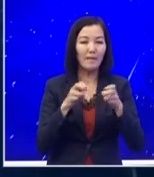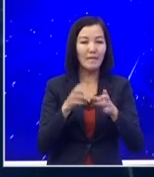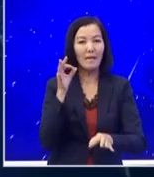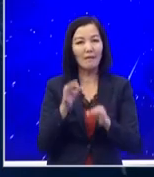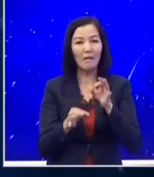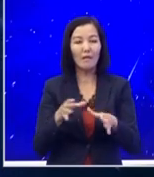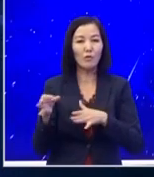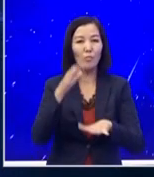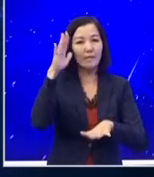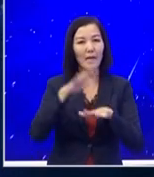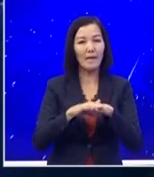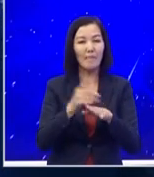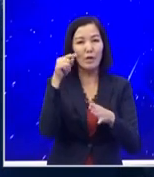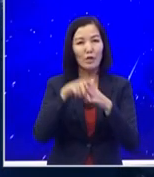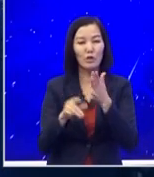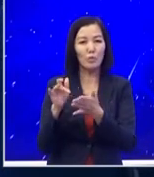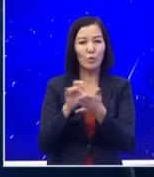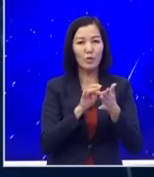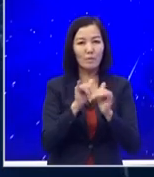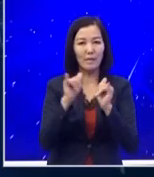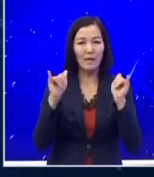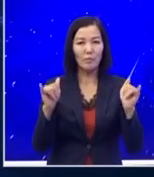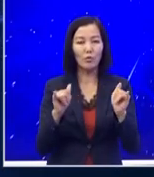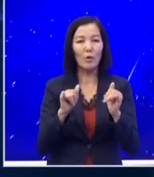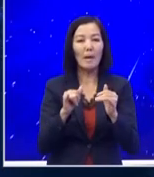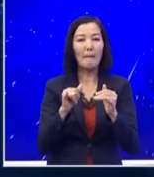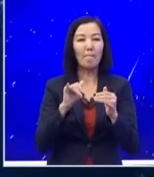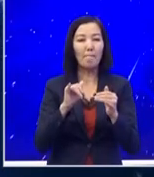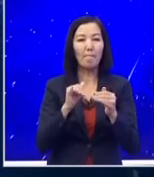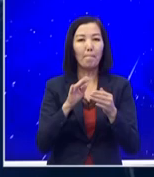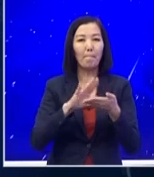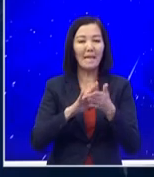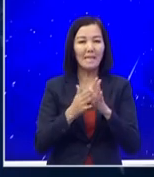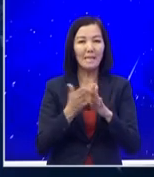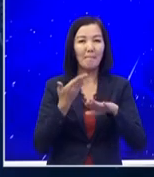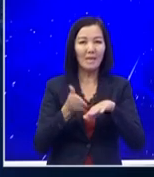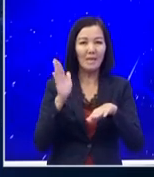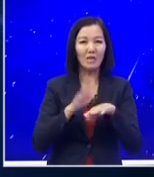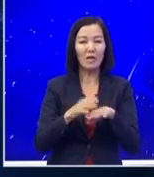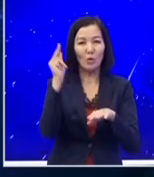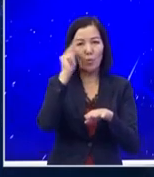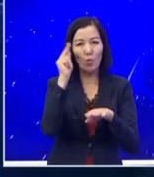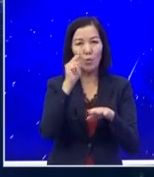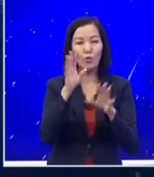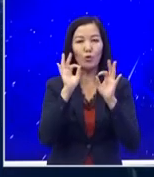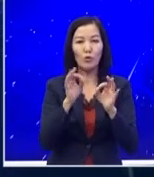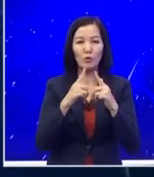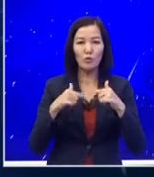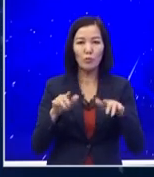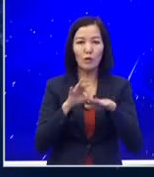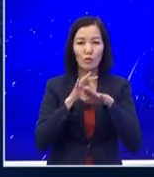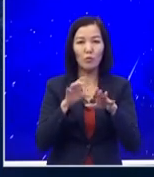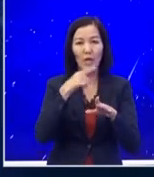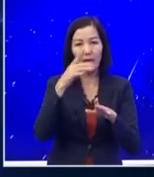мәселелері талқыланды. Облыс әкімі ішкі туризмді одан әрі дамыту, пандемия жағдайында оқу үдерісін ұйымдастыру шаралар туралы